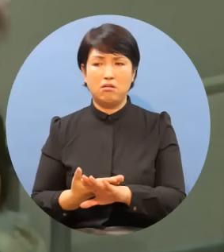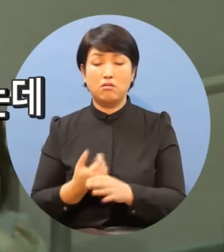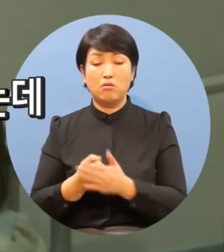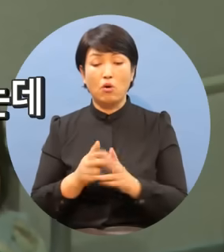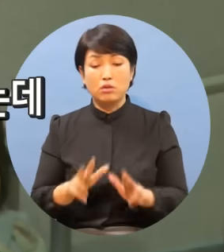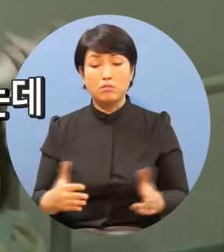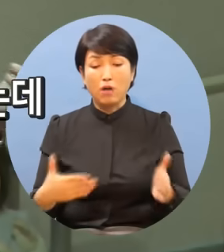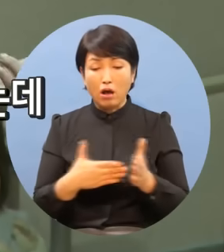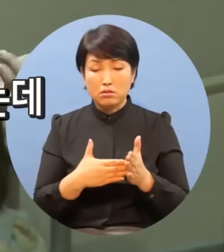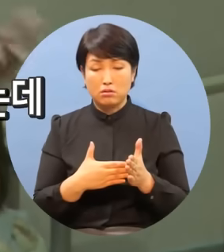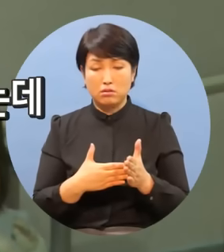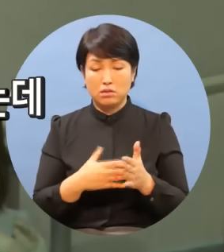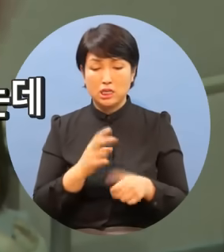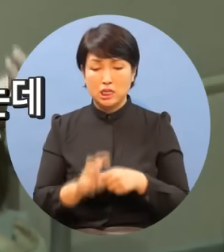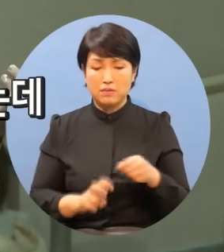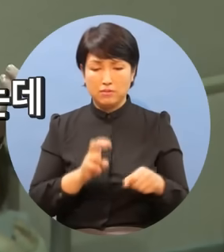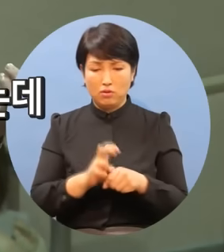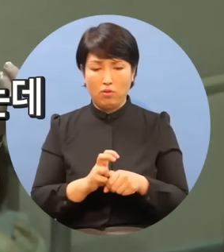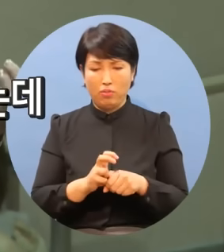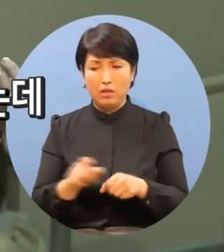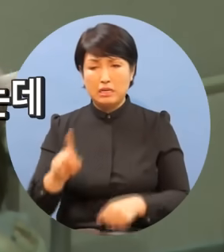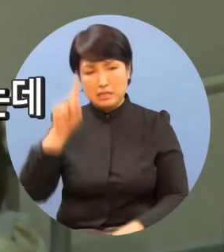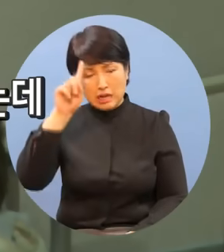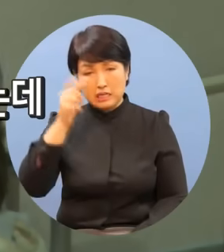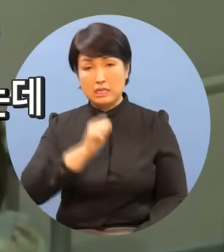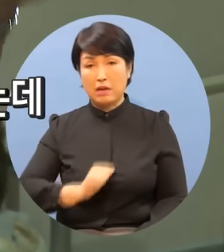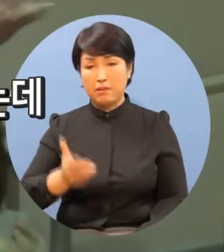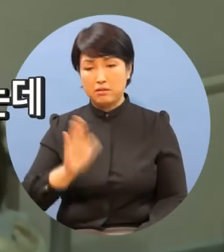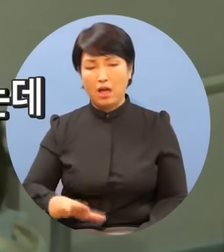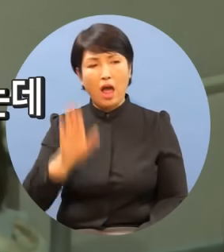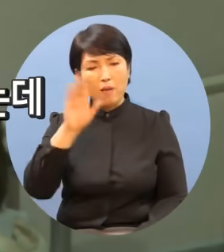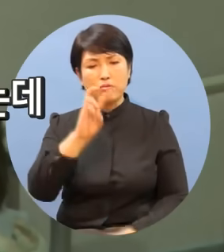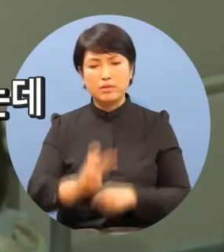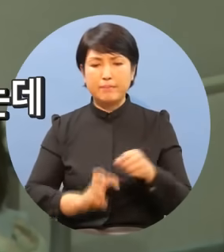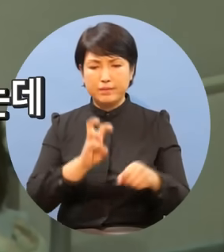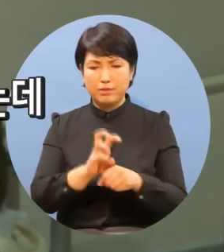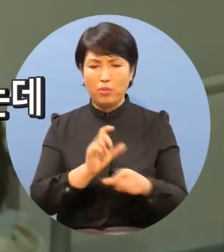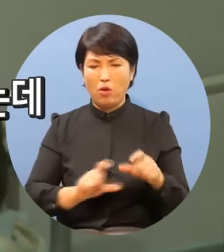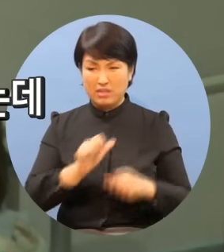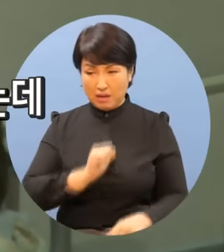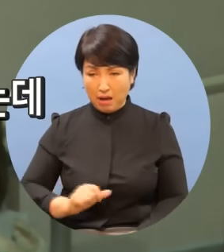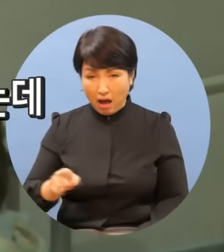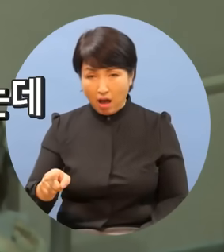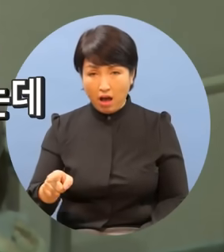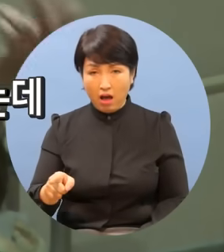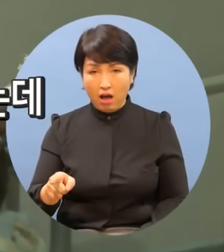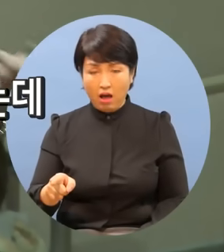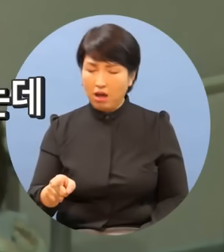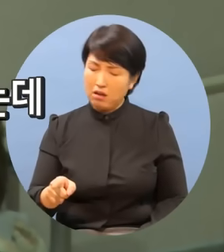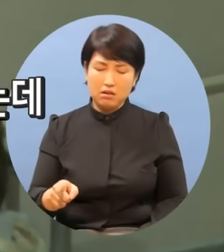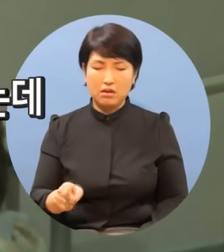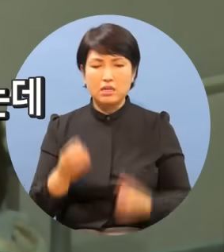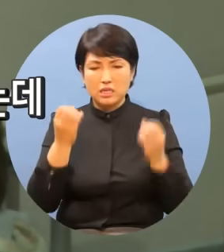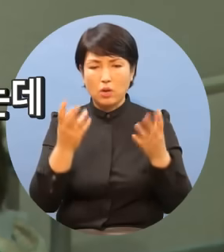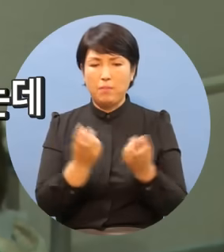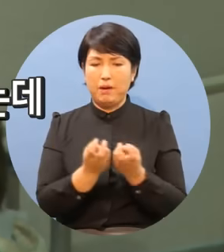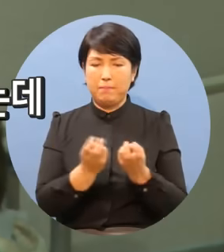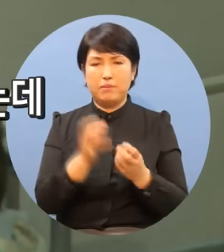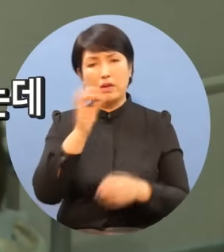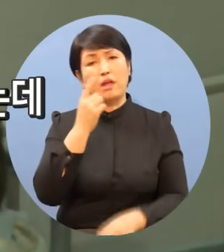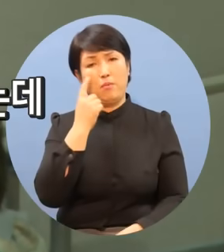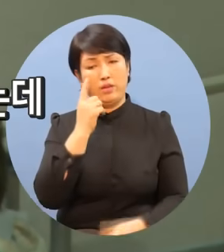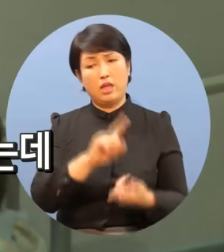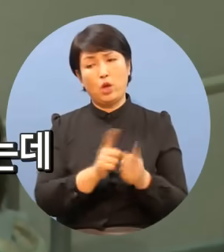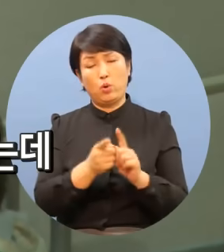생각하고, 그러면 지금까지 20년을 짜증을 받아줬는데 앞으로 30년을 더 받아줘야 되냐, 새로운 방법을 모색하자